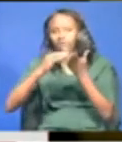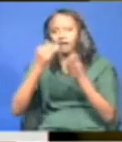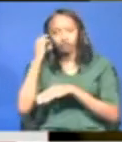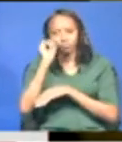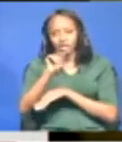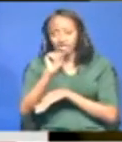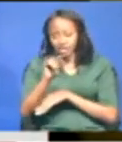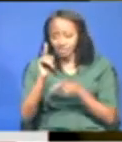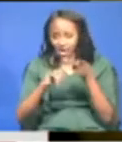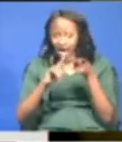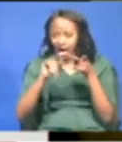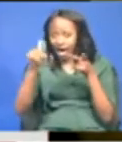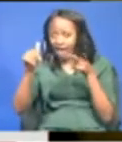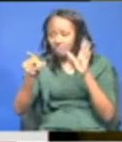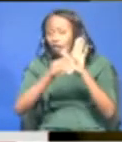sheria ya mambo ya